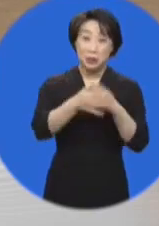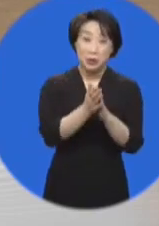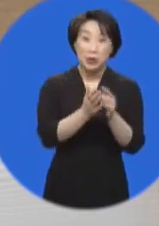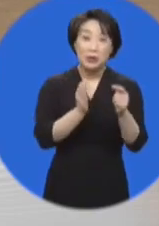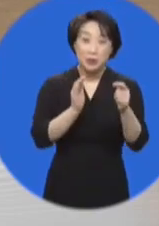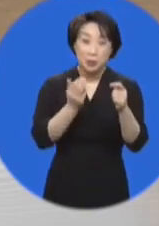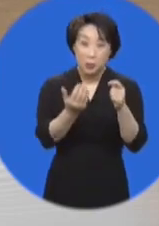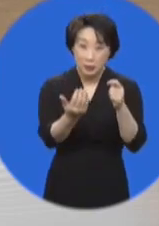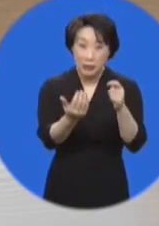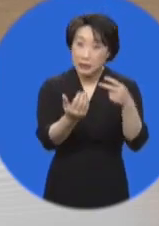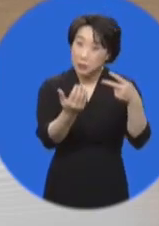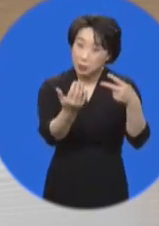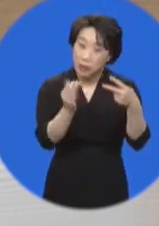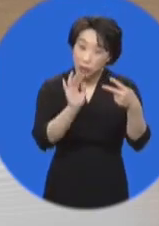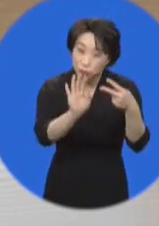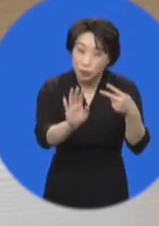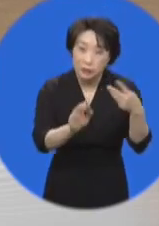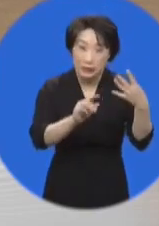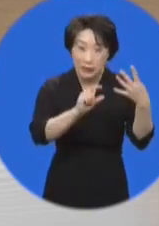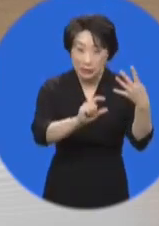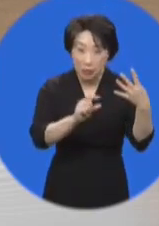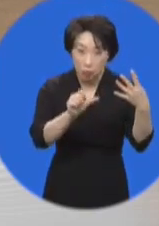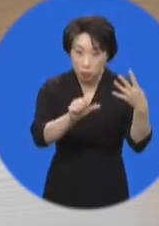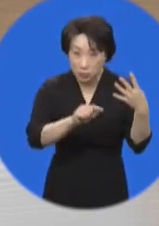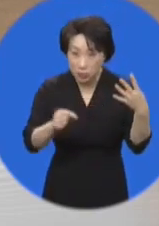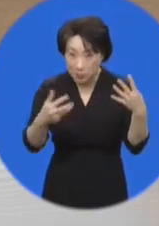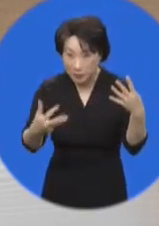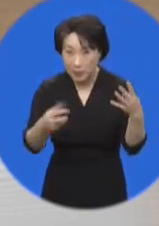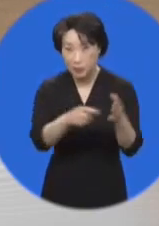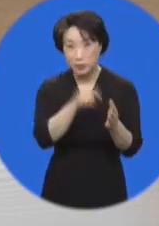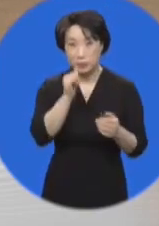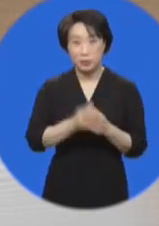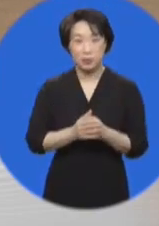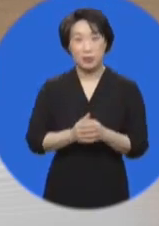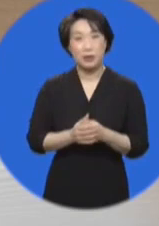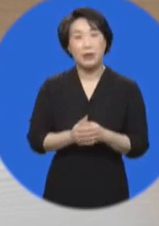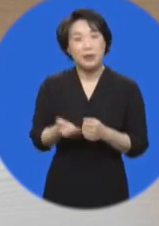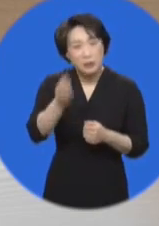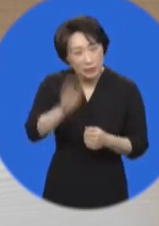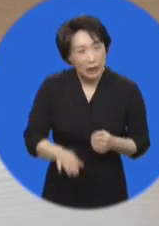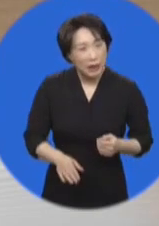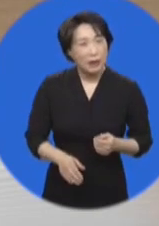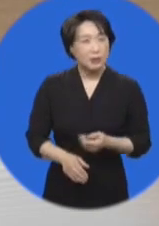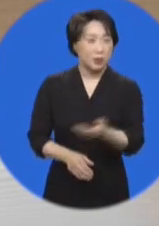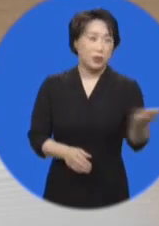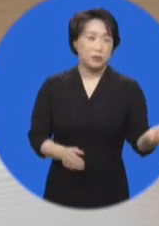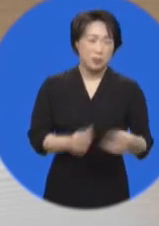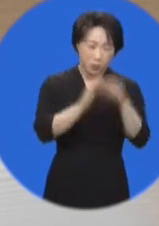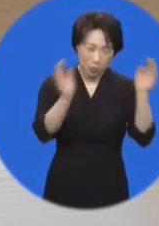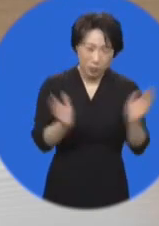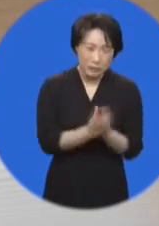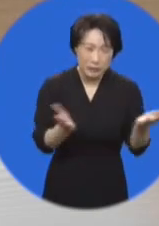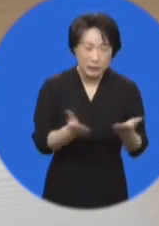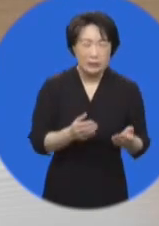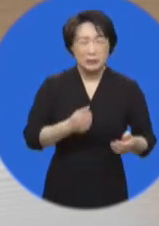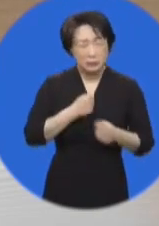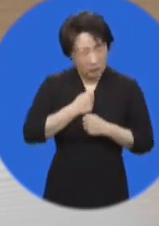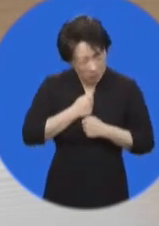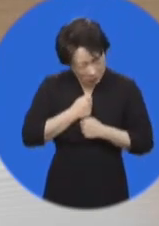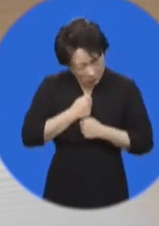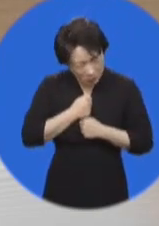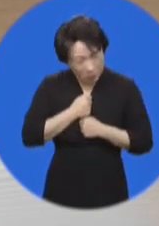디모데전서 디모데후서 4장 5절로 8절에 그러나 너는 모든 일에